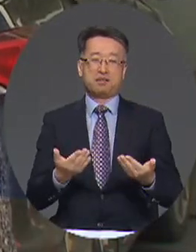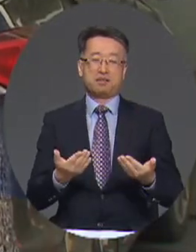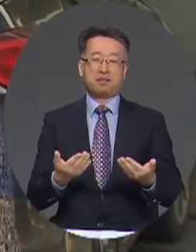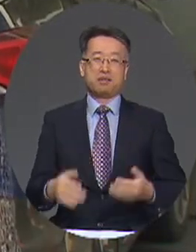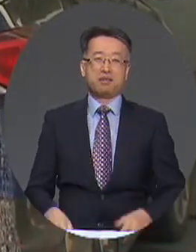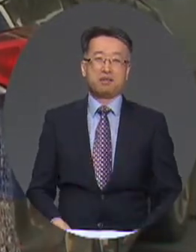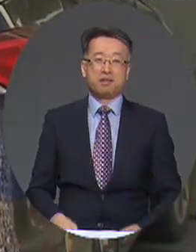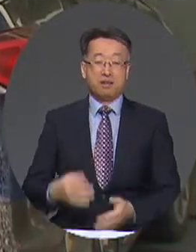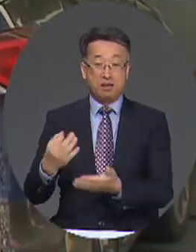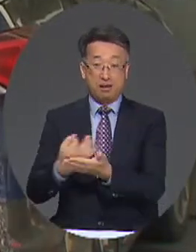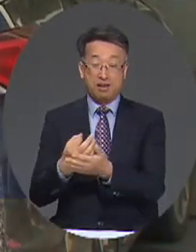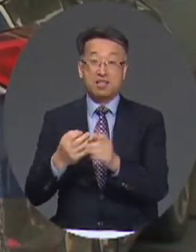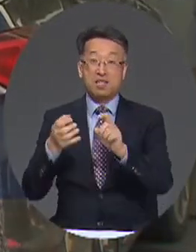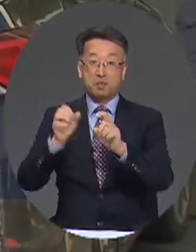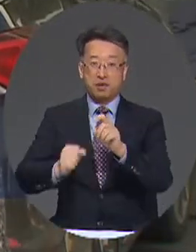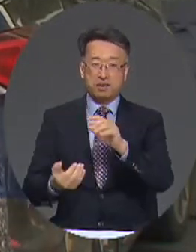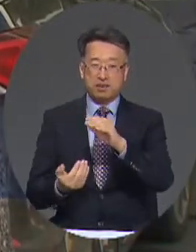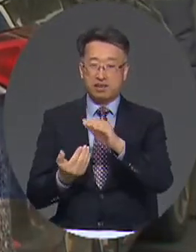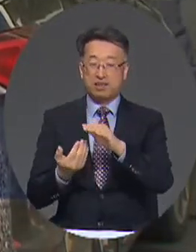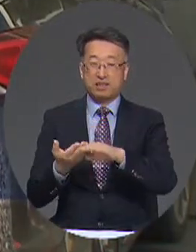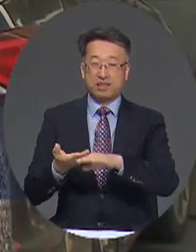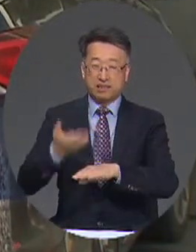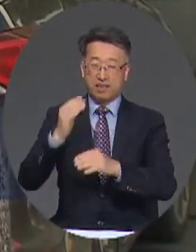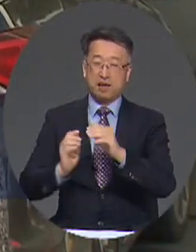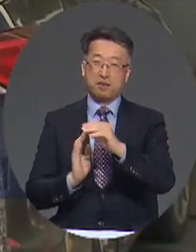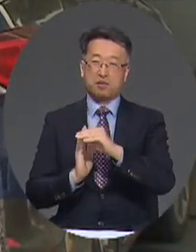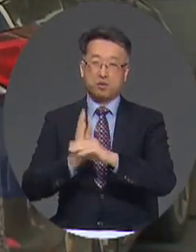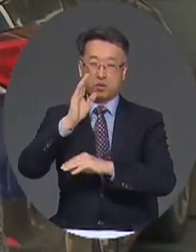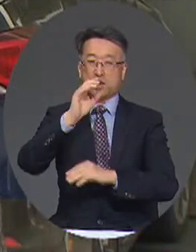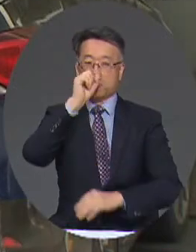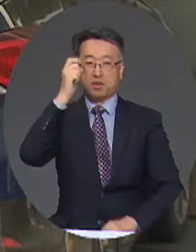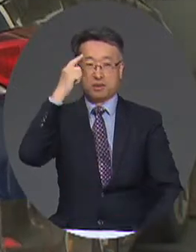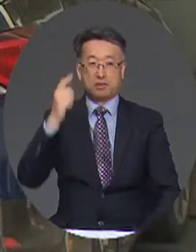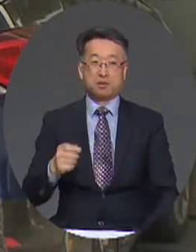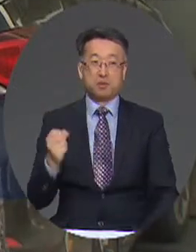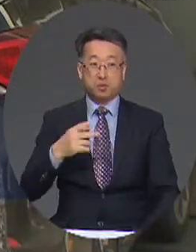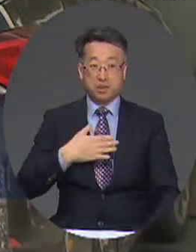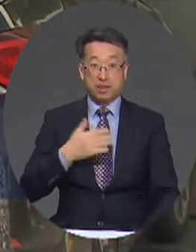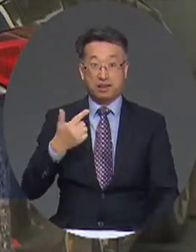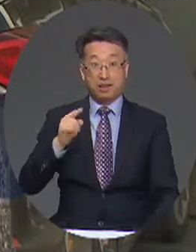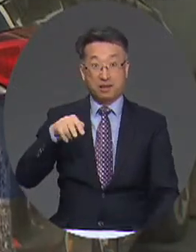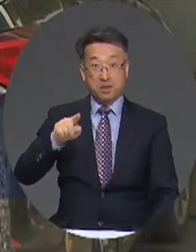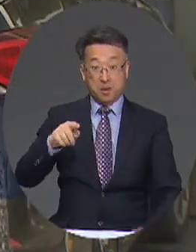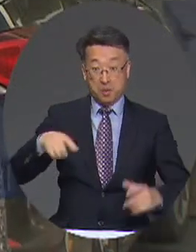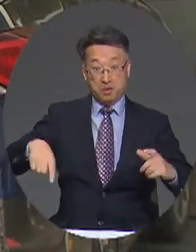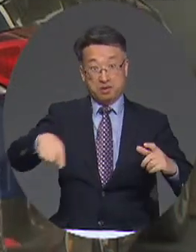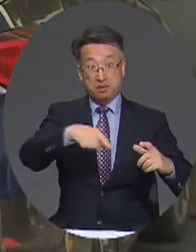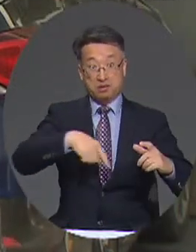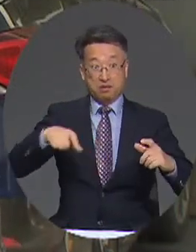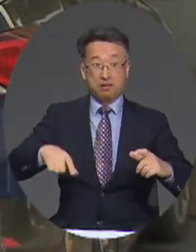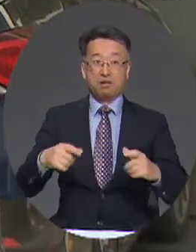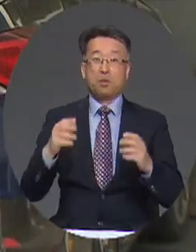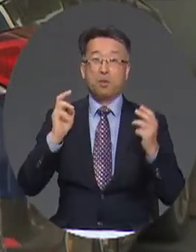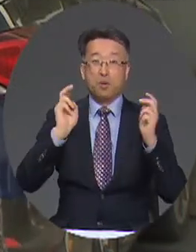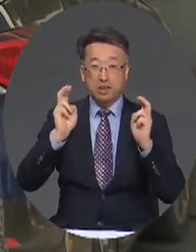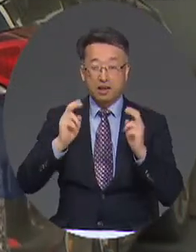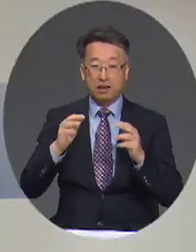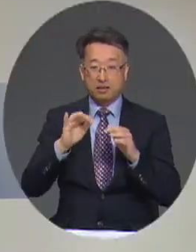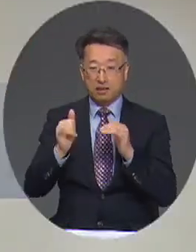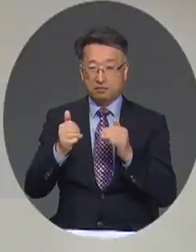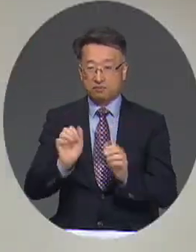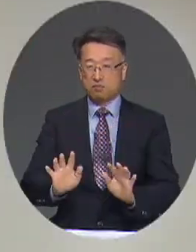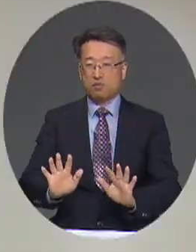업으로서 매출이 10억 이상 향상되었으면 좋겠으면 그리고 우리 내서 기업인들의 무궁한 발전이 더욱더